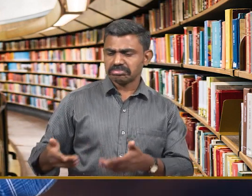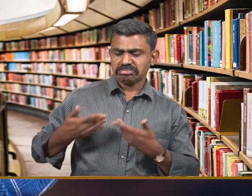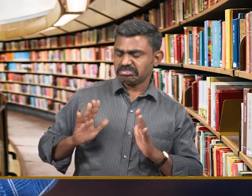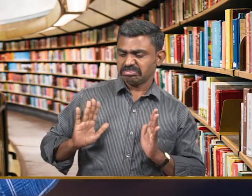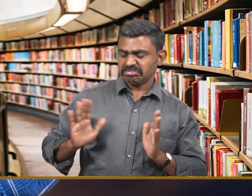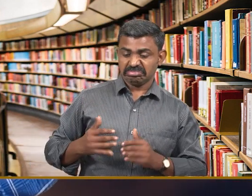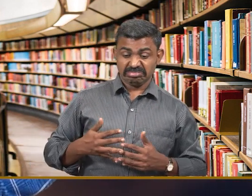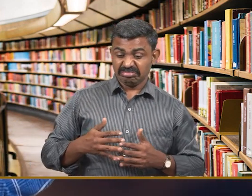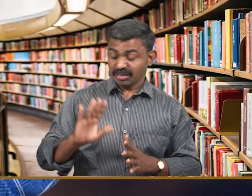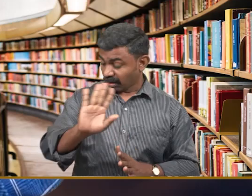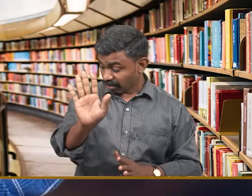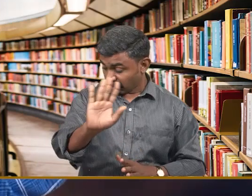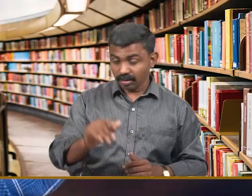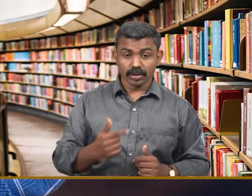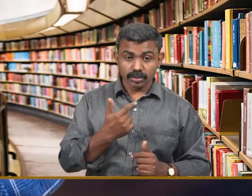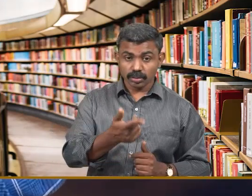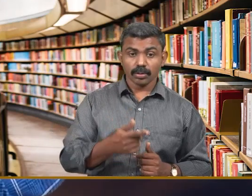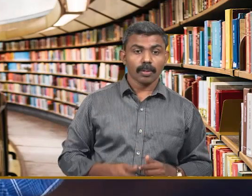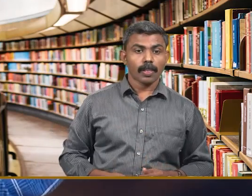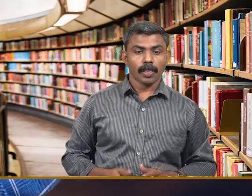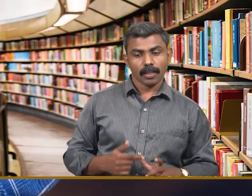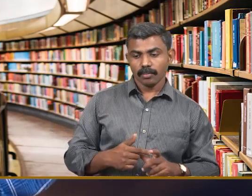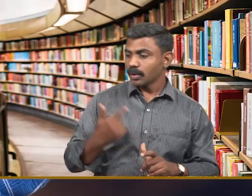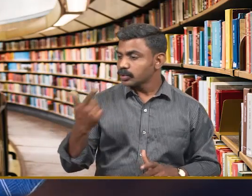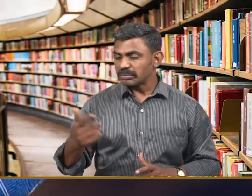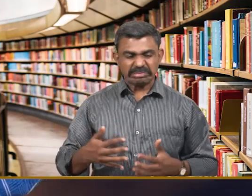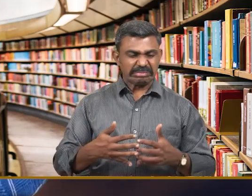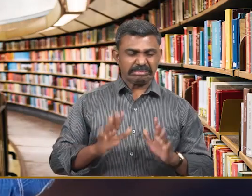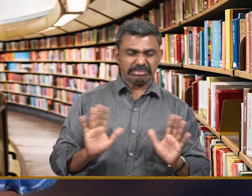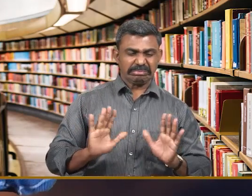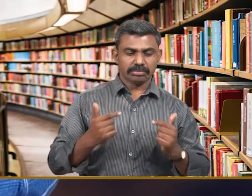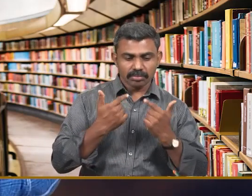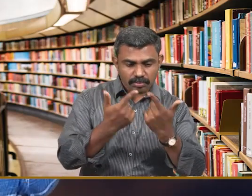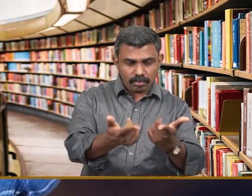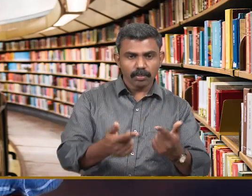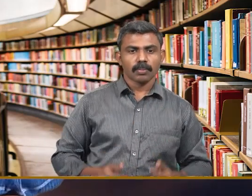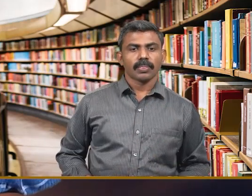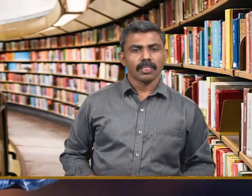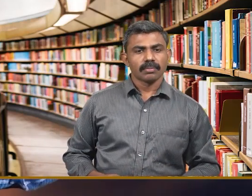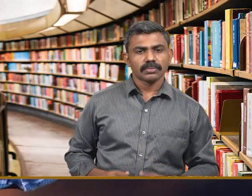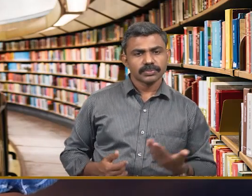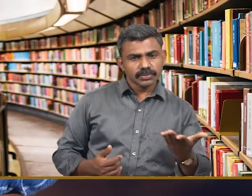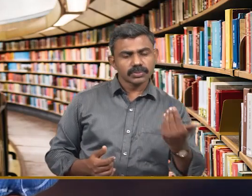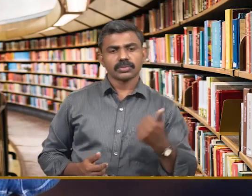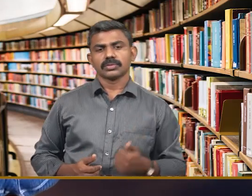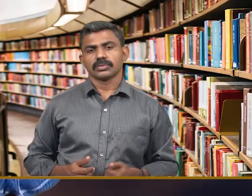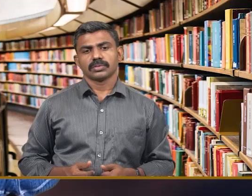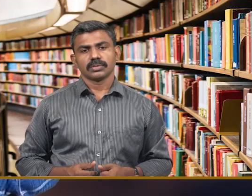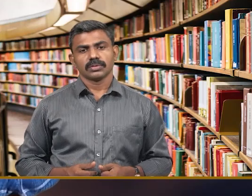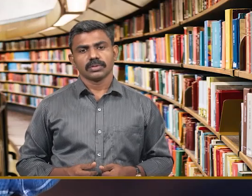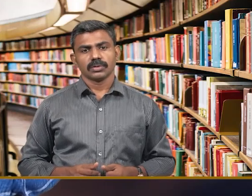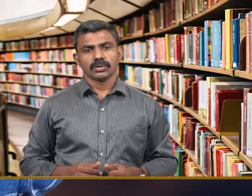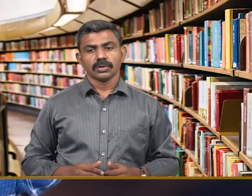அது அமெரிக்கா அதை கடுமையாக அவங்க எதிர்த்தாங்க. ஏன்னா இப்போ எதுக்கு மற்றவங்கள்ட்ட இருக்கும் இல்லாதவங்கள்ட்ட அந்த மாதிரியான ஒரு அதாவது ஒரு என்ன சொல்ல